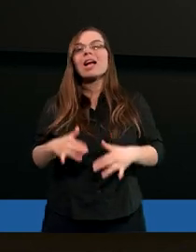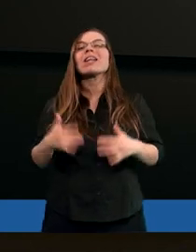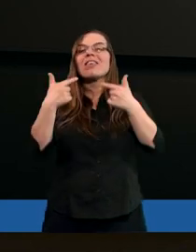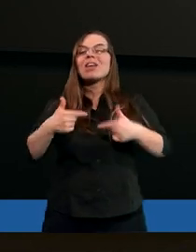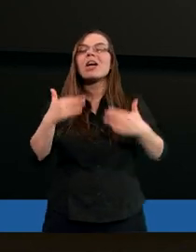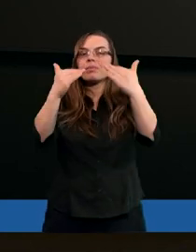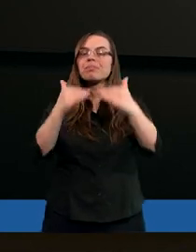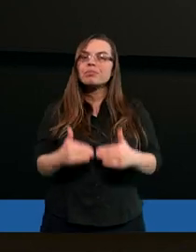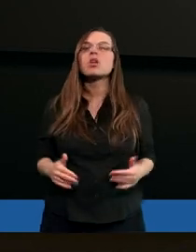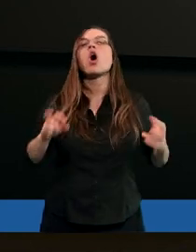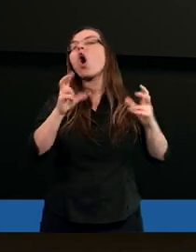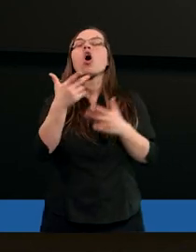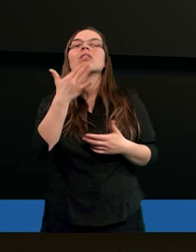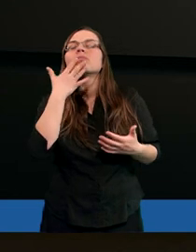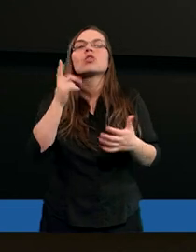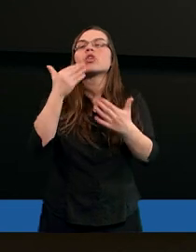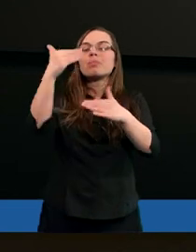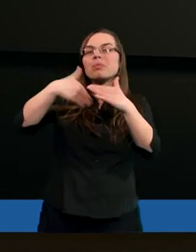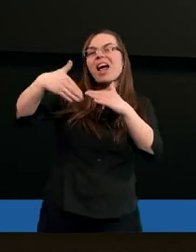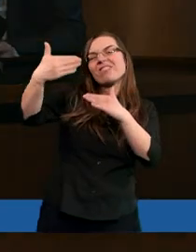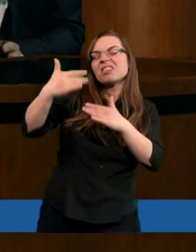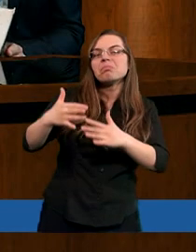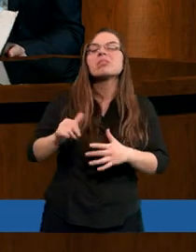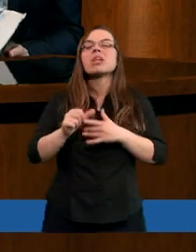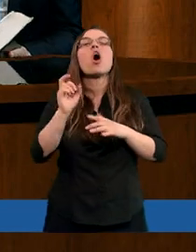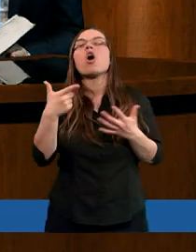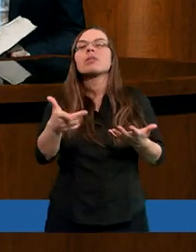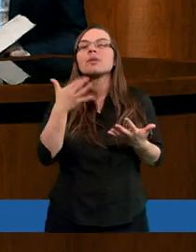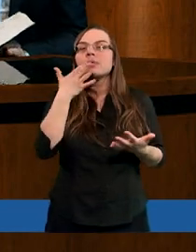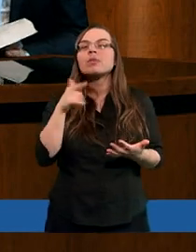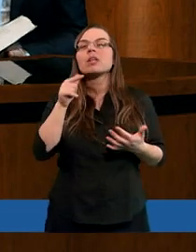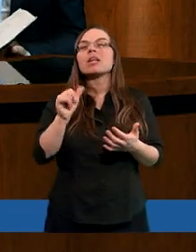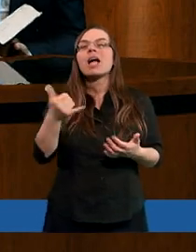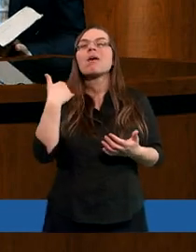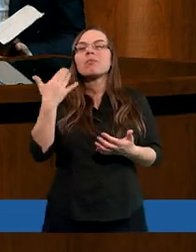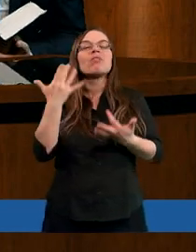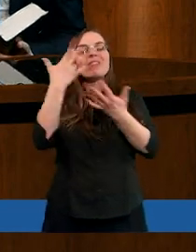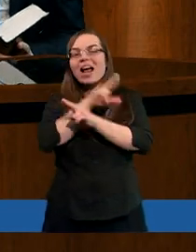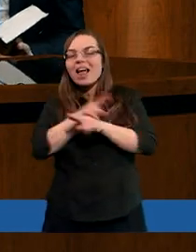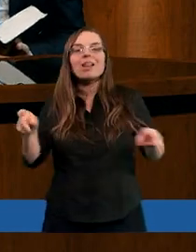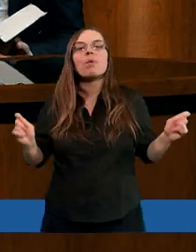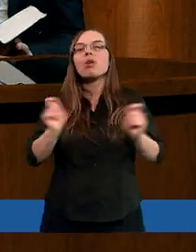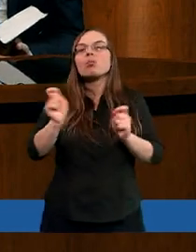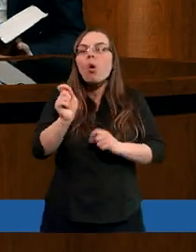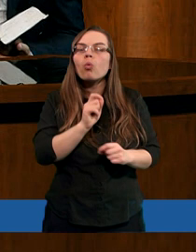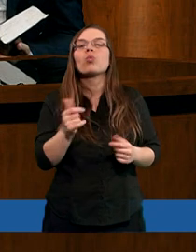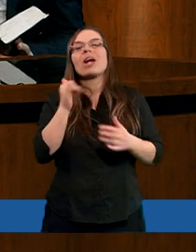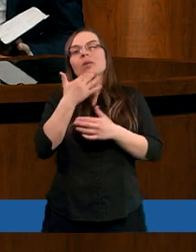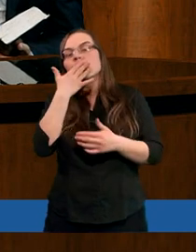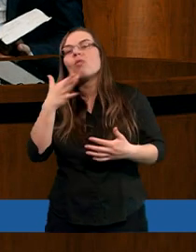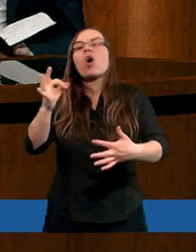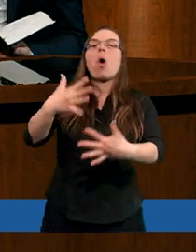wszystkim mówi. To się przewija potem przez cały liście. Paweł Piotr porusza wiele tematów. Mówi o